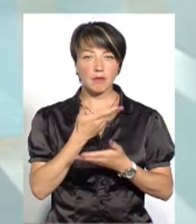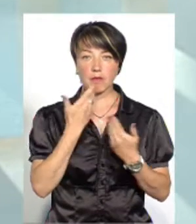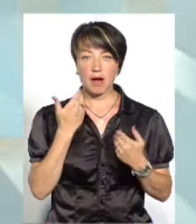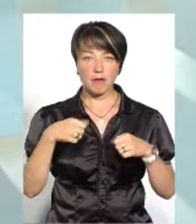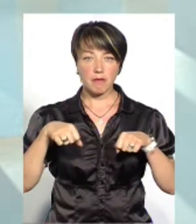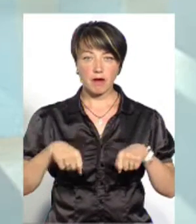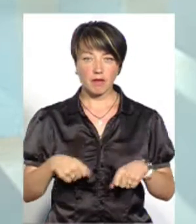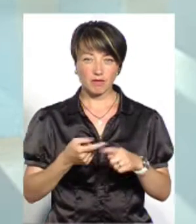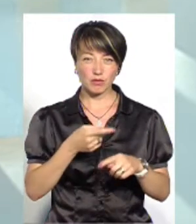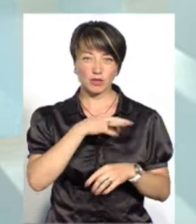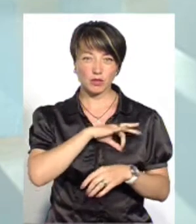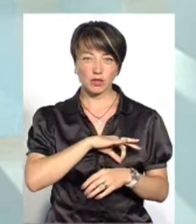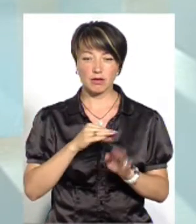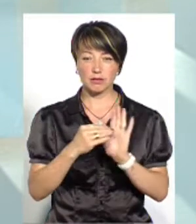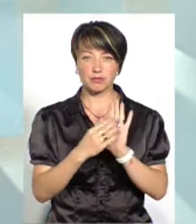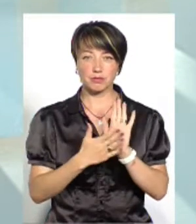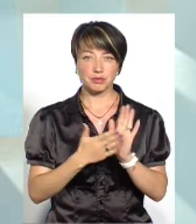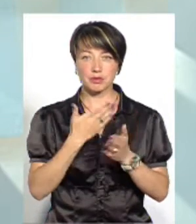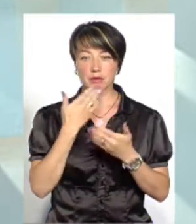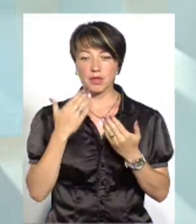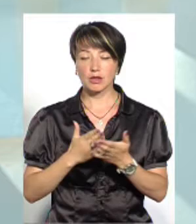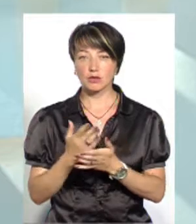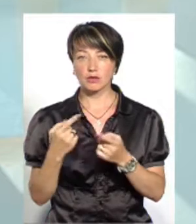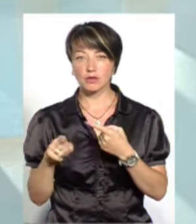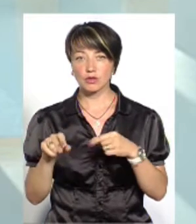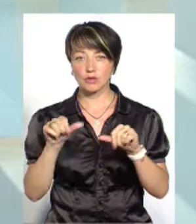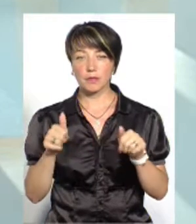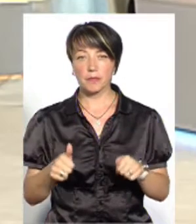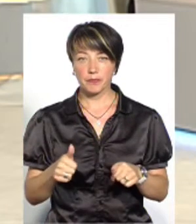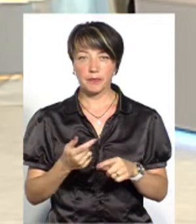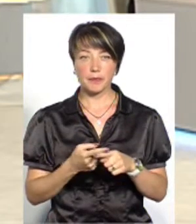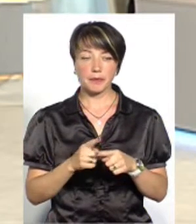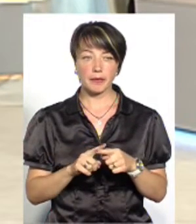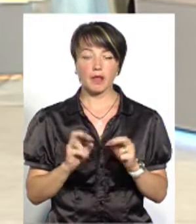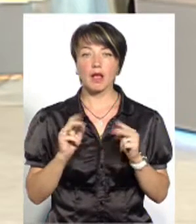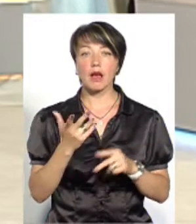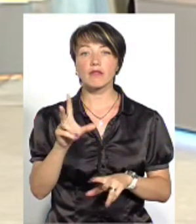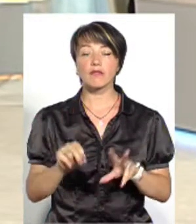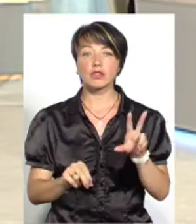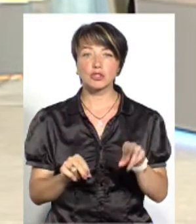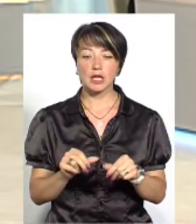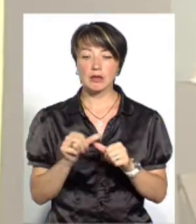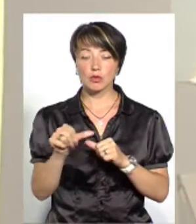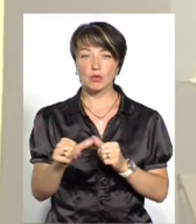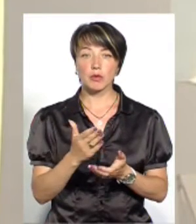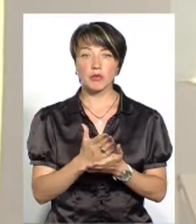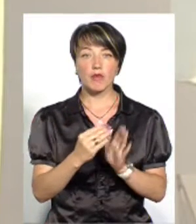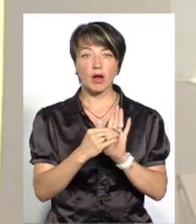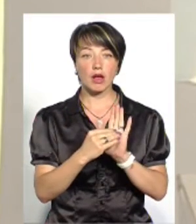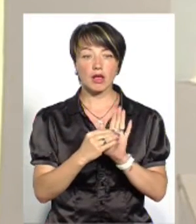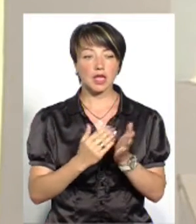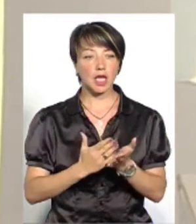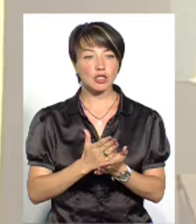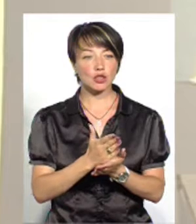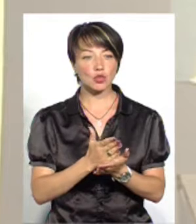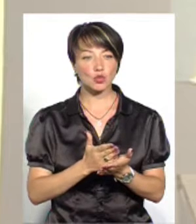цим правом, хтось перебуває ще сьогодні на службі в інших регіонах, ну і так далі. А як ви гадаєте, ну, крім тих, хто перебуває на